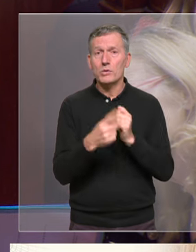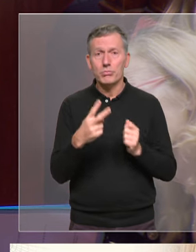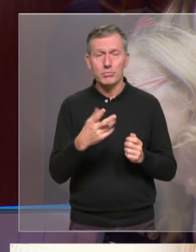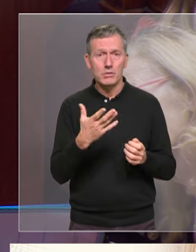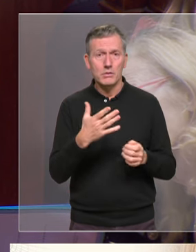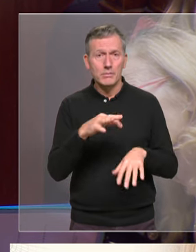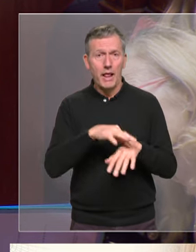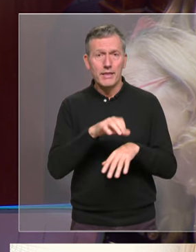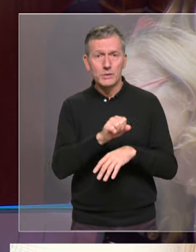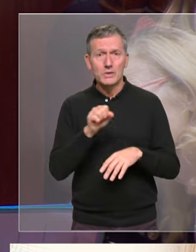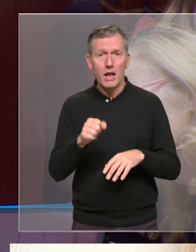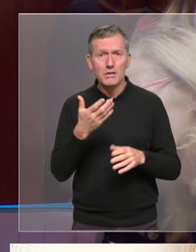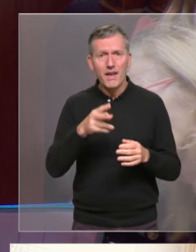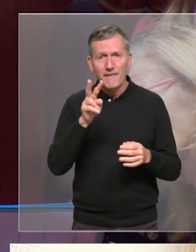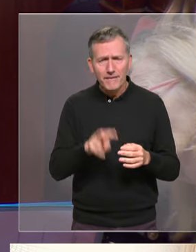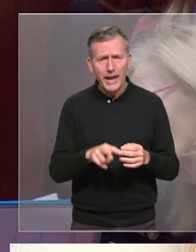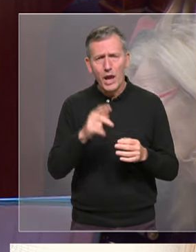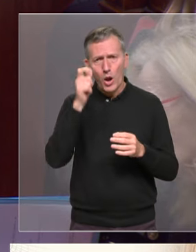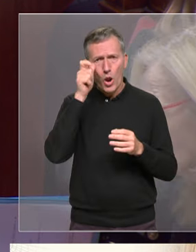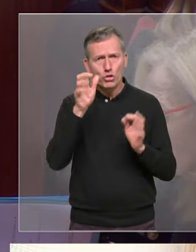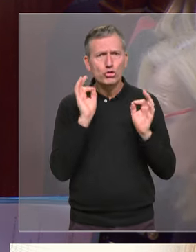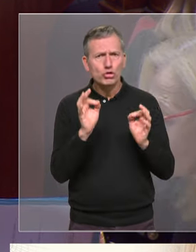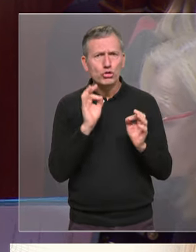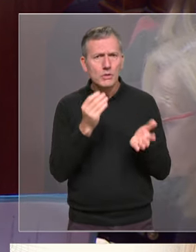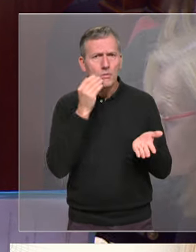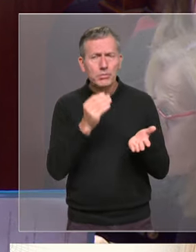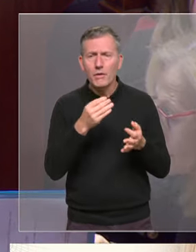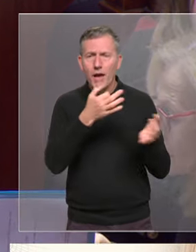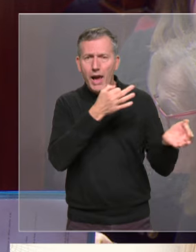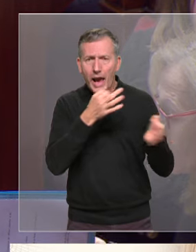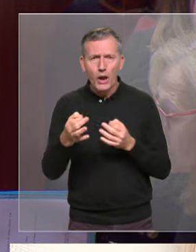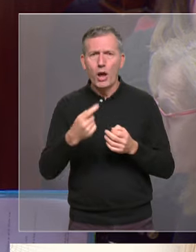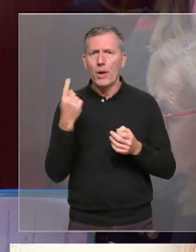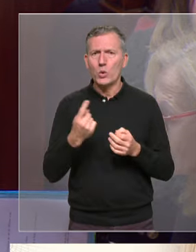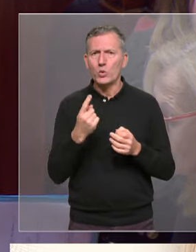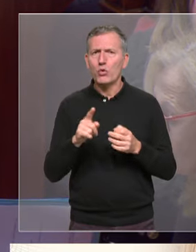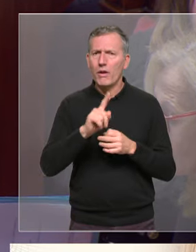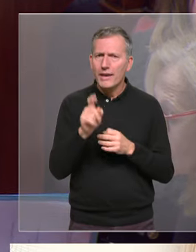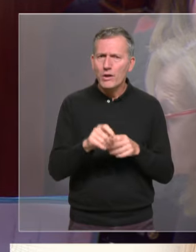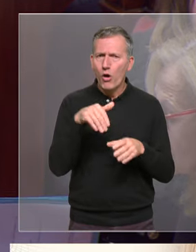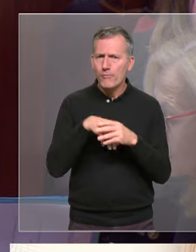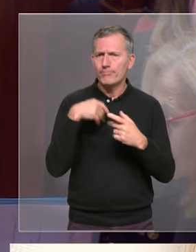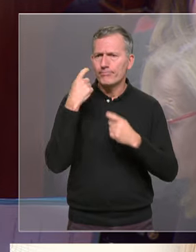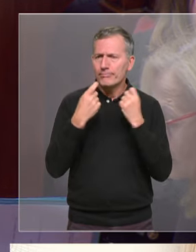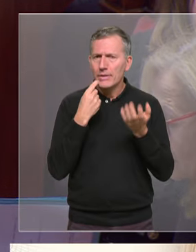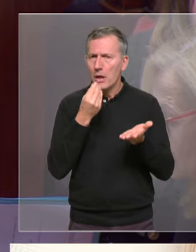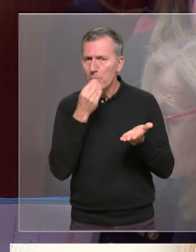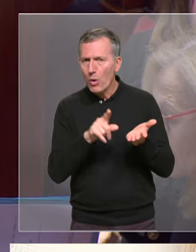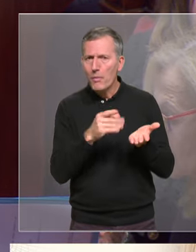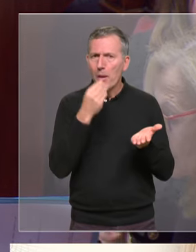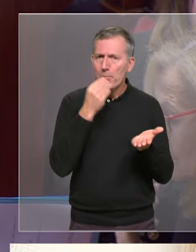maladie. Et donc, il n'est pas illégitime, illogique, comme ça a été fait régulièrement, d'interroger, je le redis, la pertinence de